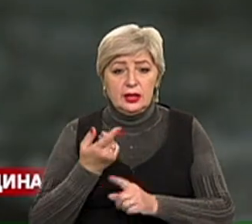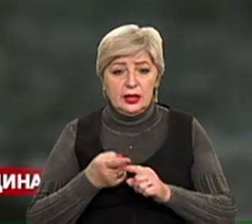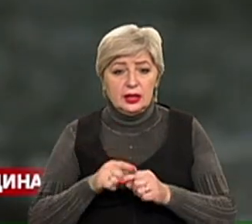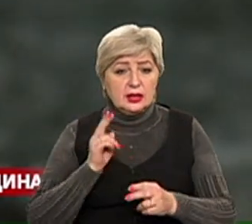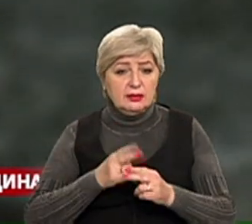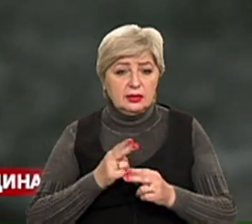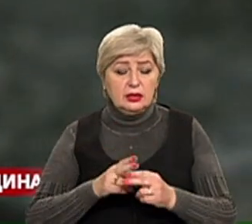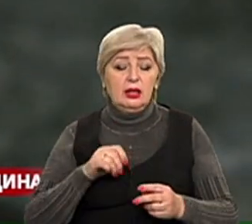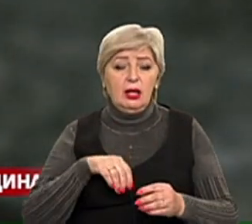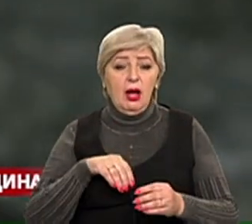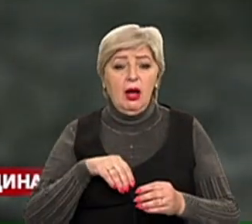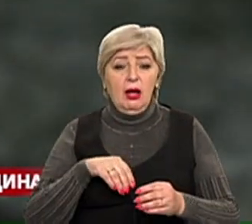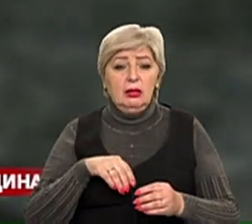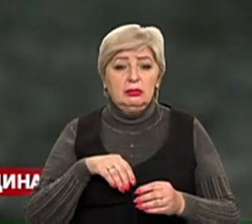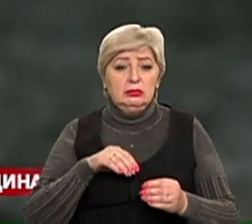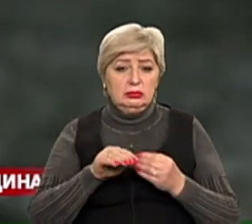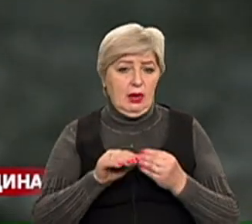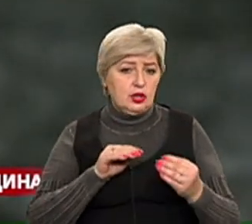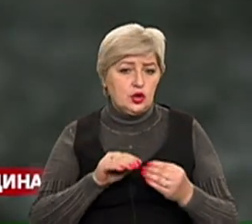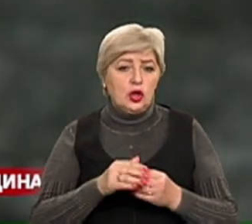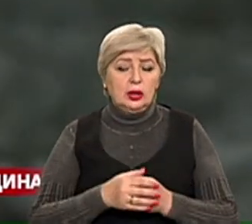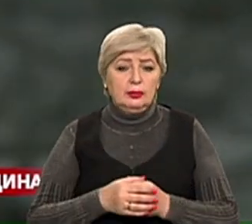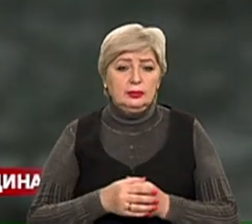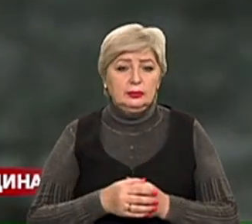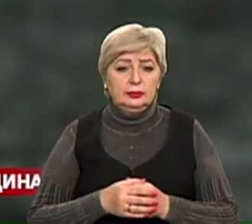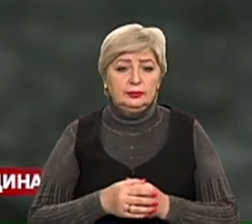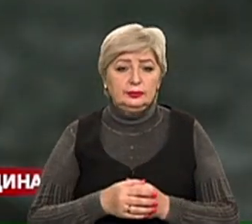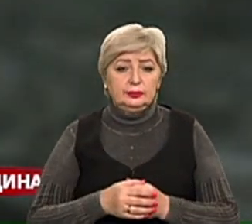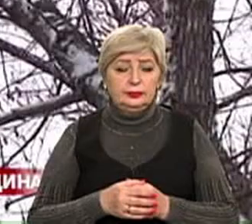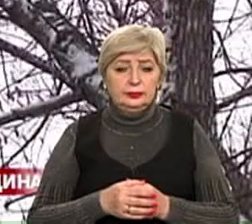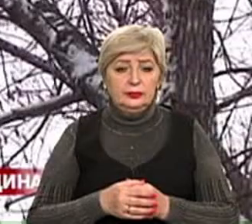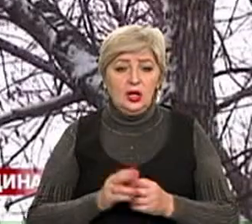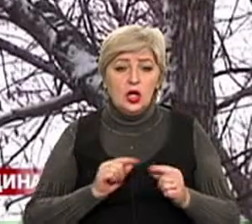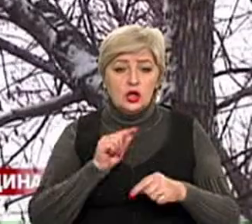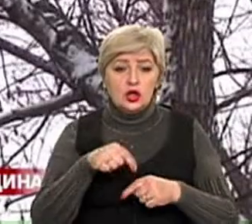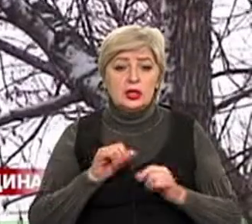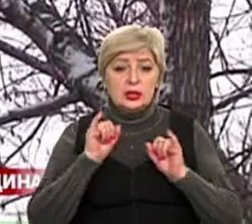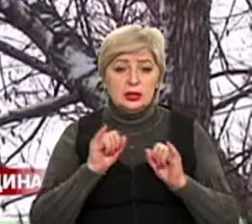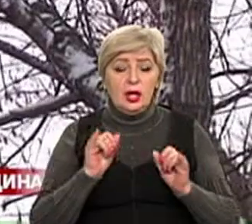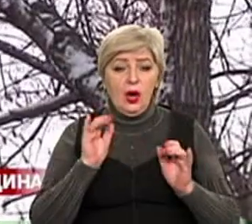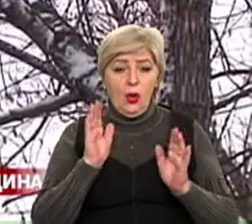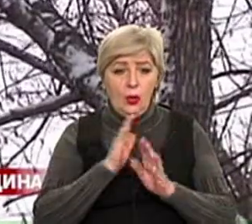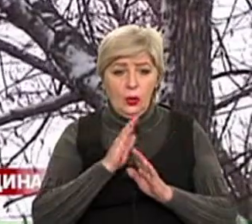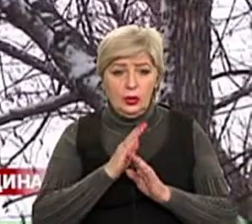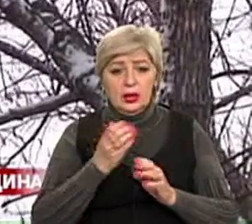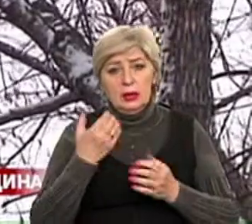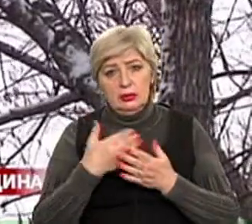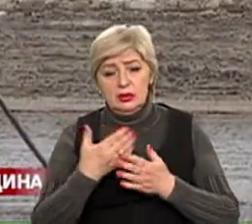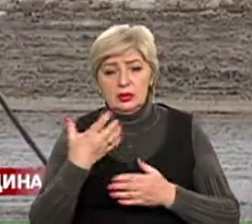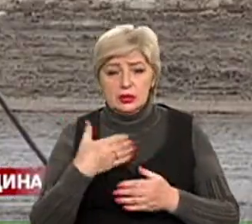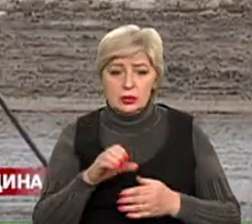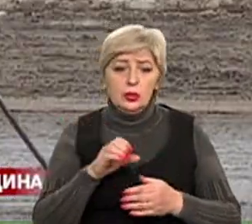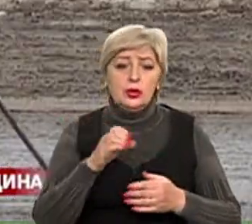Через Через негоду майже сотня селищ та